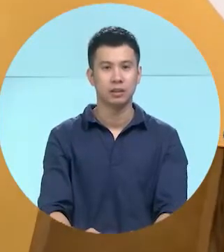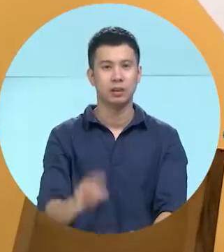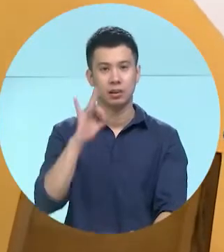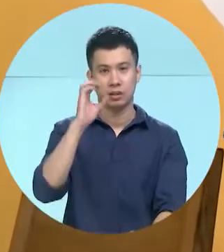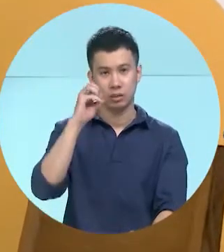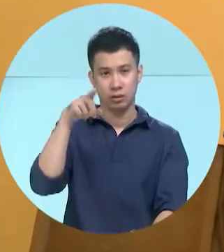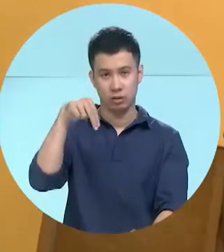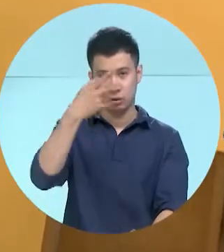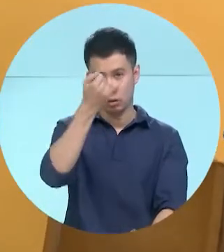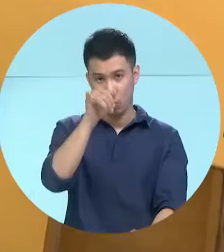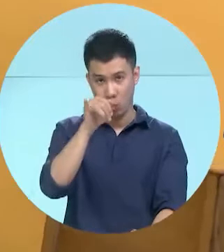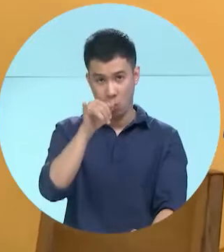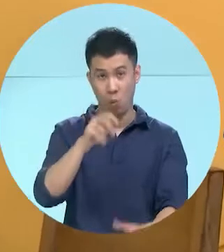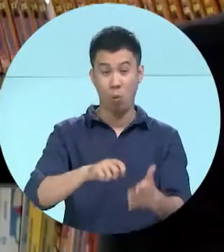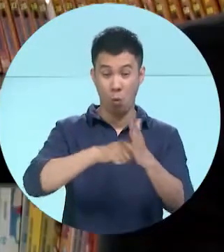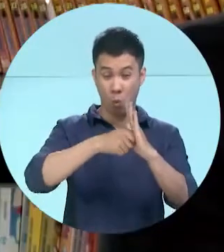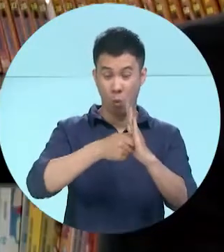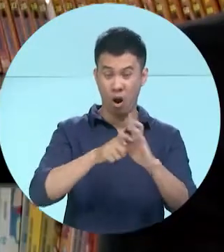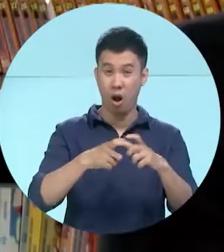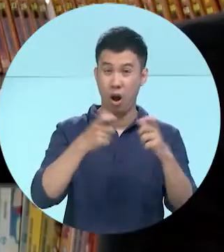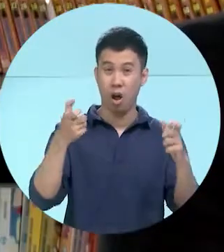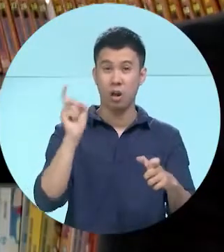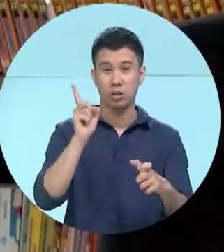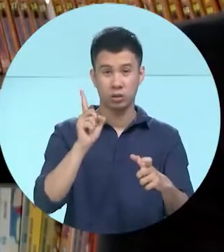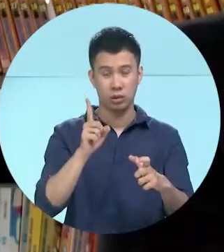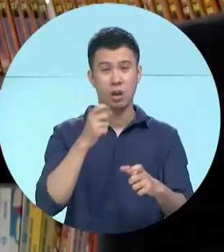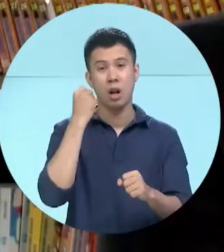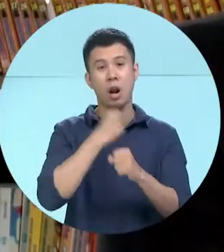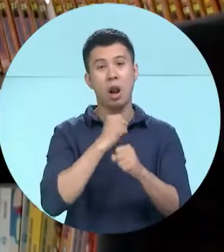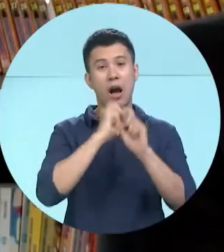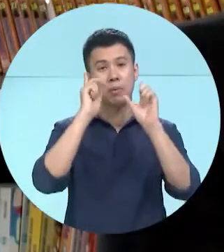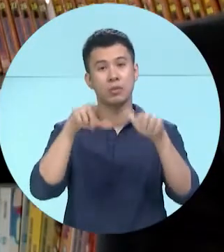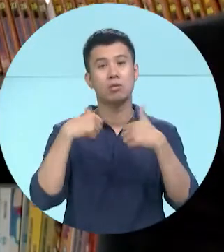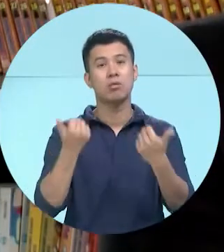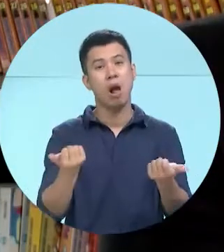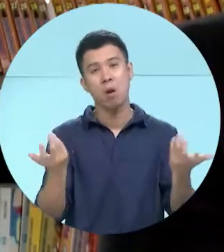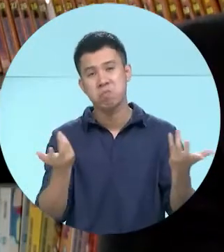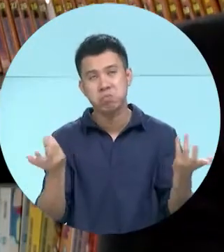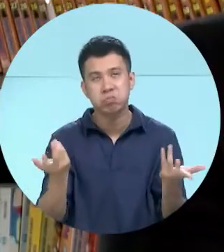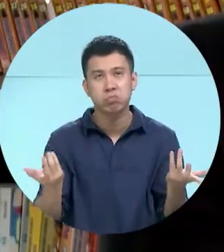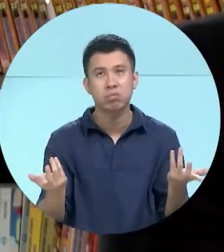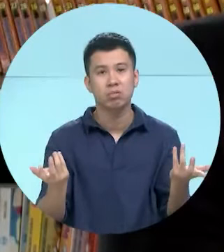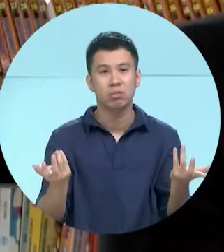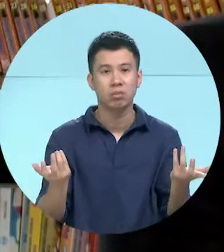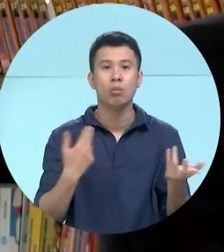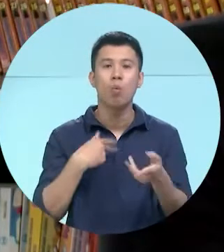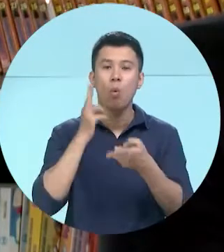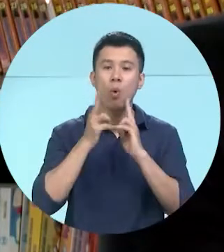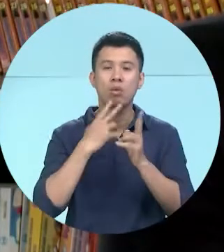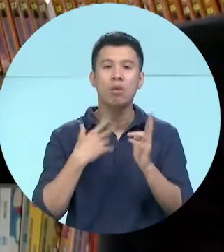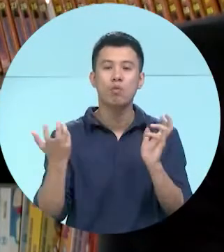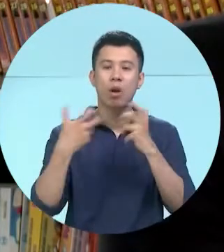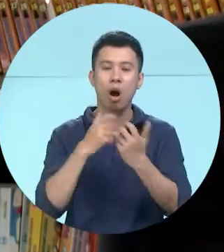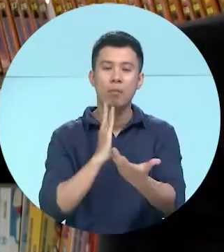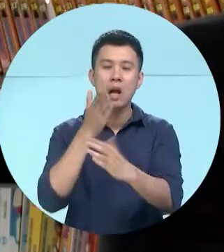Đối với Hoàng thì chắc cái chìa khóa lớn nhất đấy là làm thế nào để có thể tìm hiểu được là cái ngôn ngữ phù hợp để